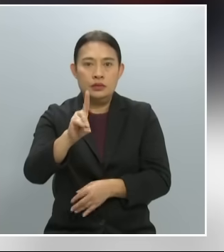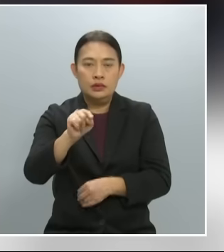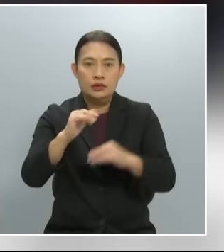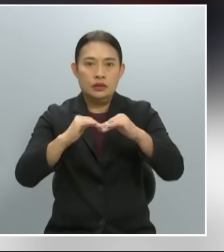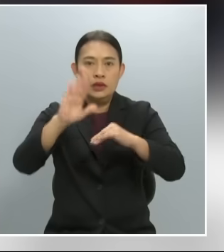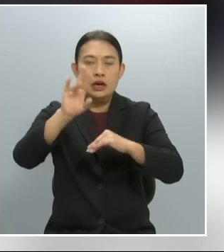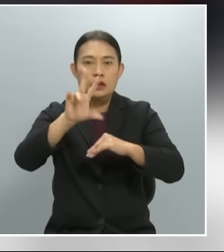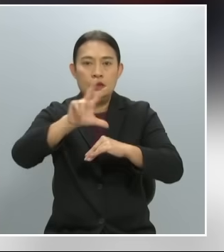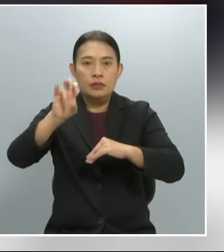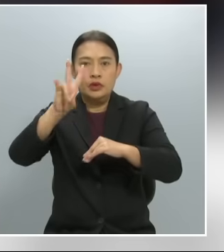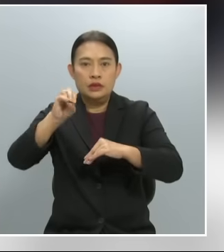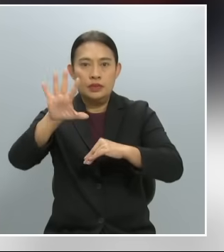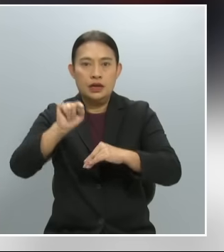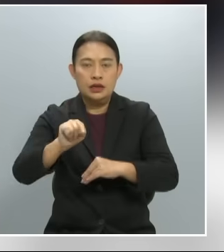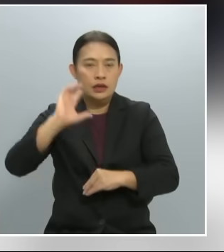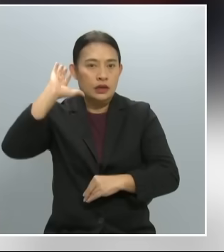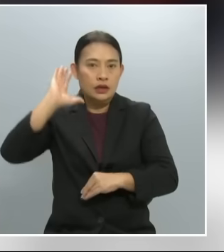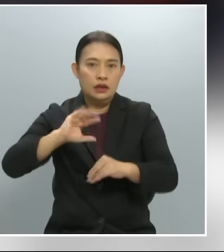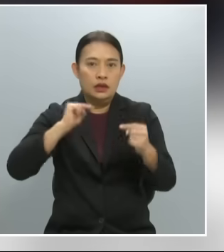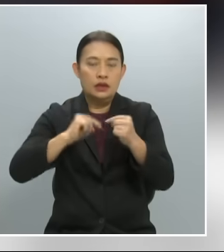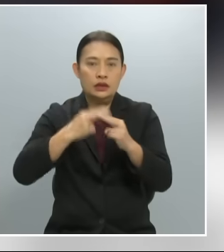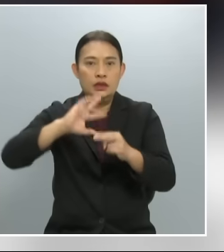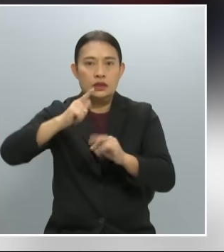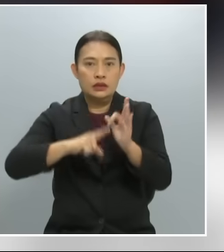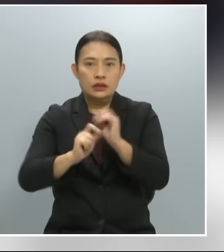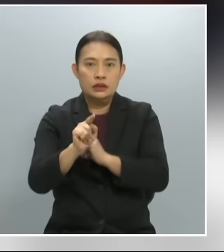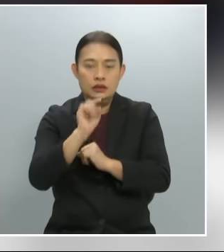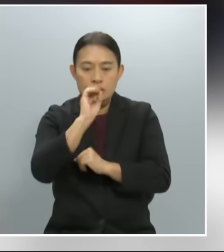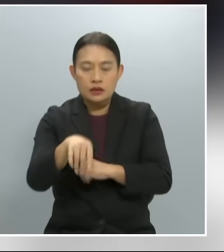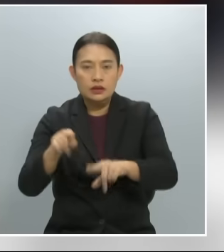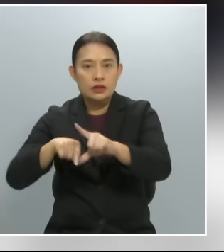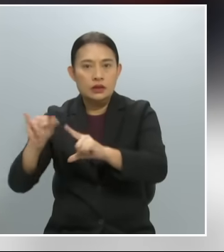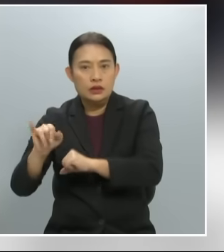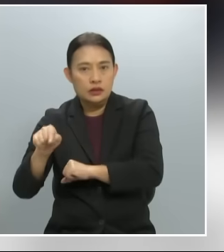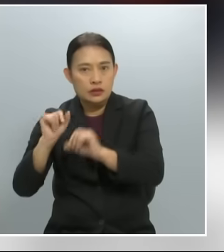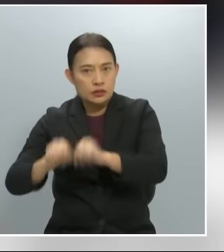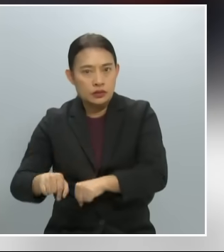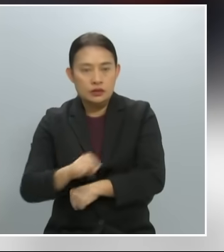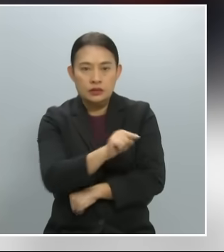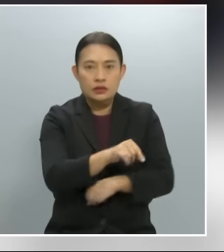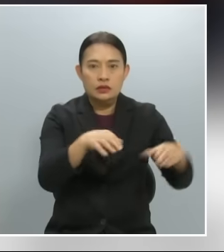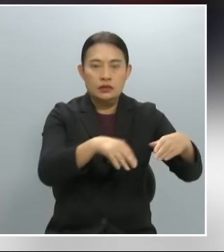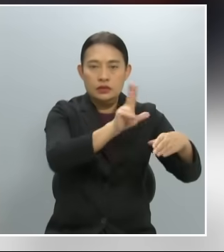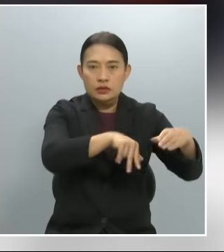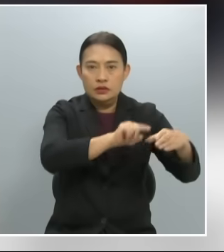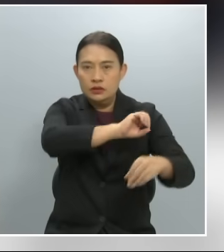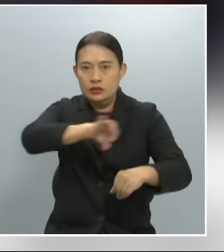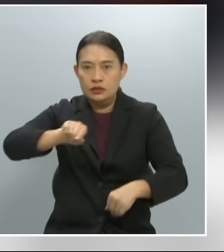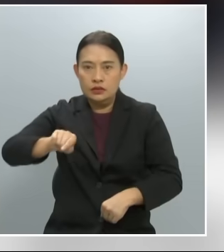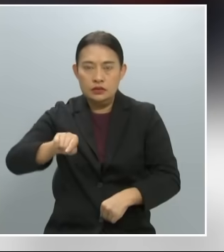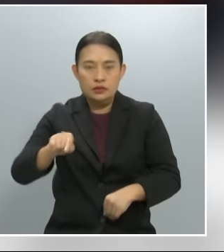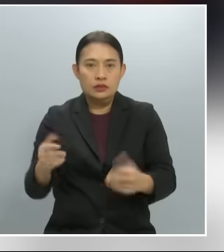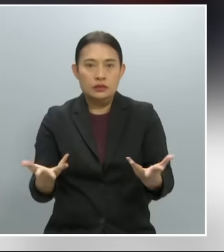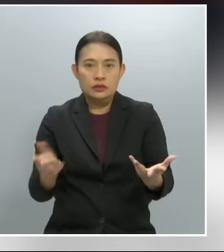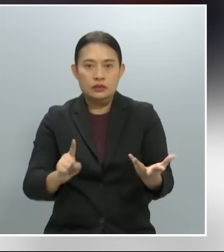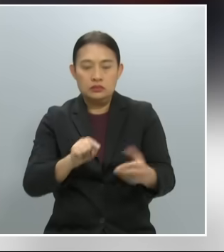ค่ะ แต่คุณชอบบอกว่ายังไง ยังไม่ทันที่ก้าวไกลจะตัดสินใจเพื่อไทยเป็นผู้ที่มาบอกว่าไม่ว่าอย่างไร